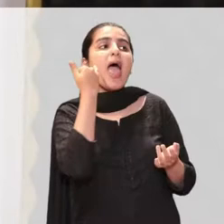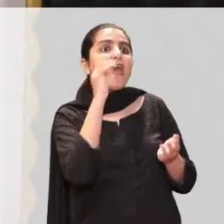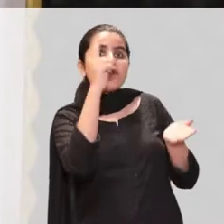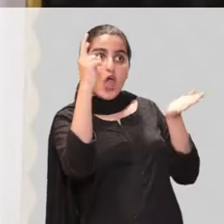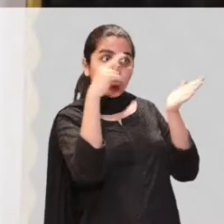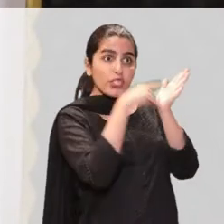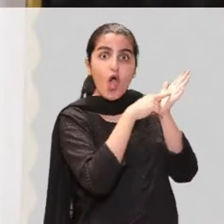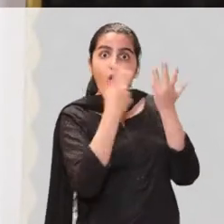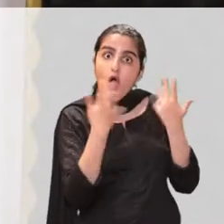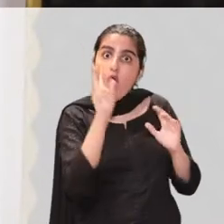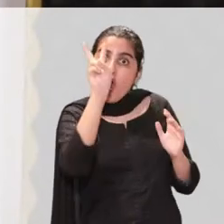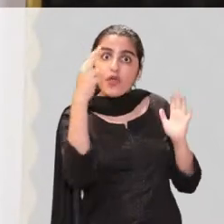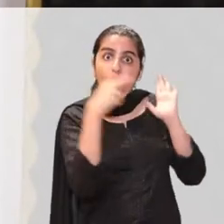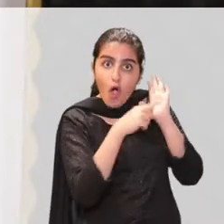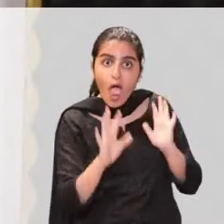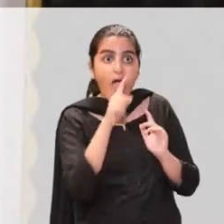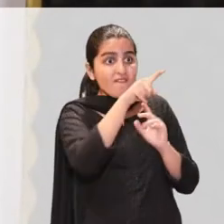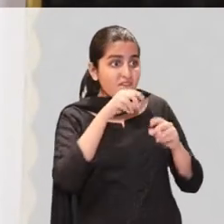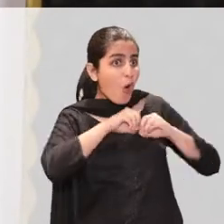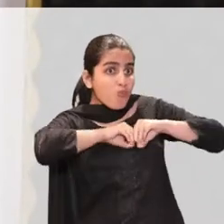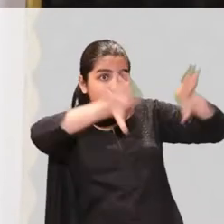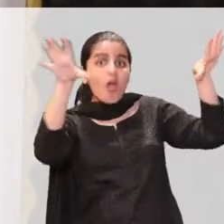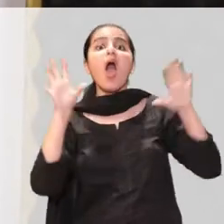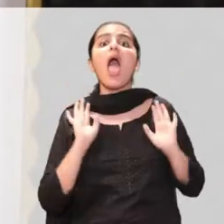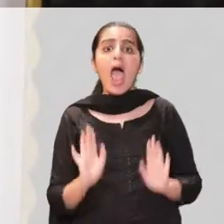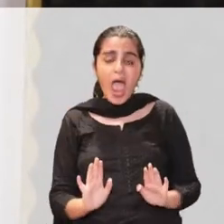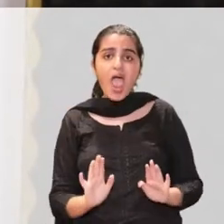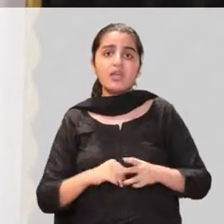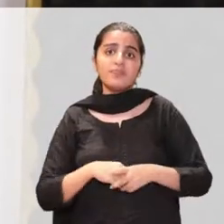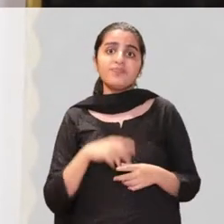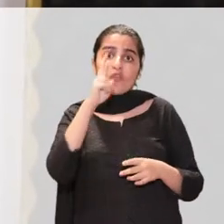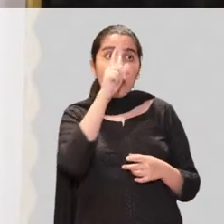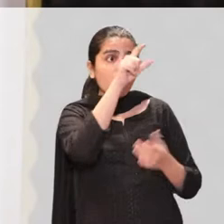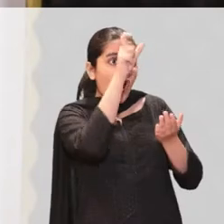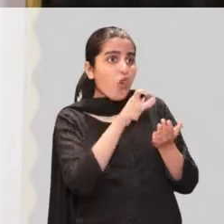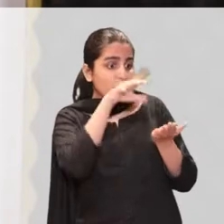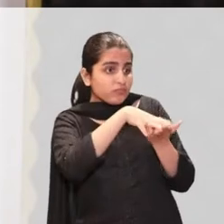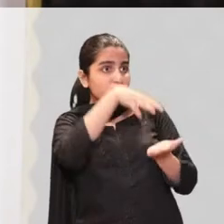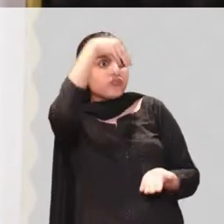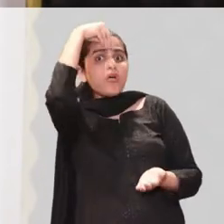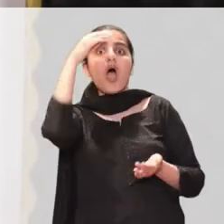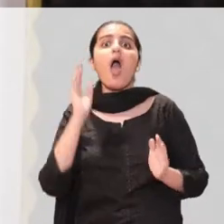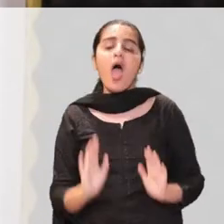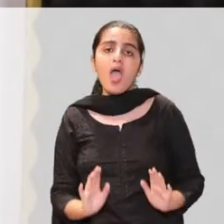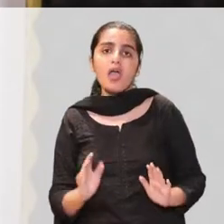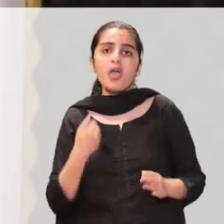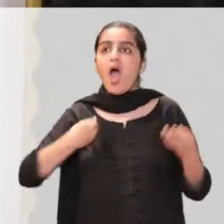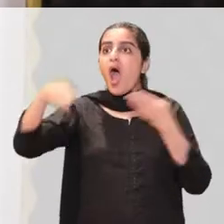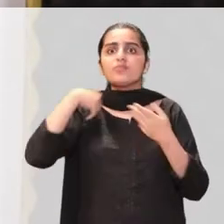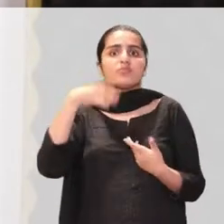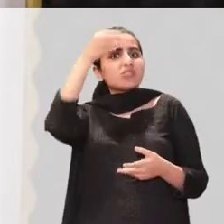यह एक गलत दशरथ जली हुई है क्योंकि हम जब बड़े हो रहे थे भी वांट टो बे फेमस आई वांट टू बी फेमस पर फादर राइट विजन